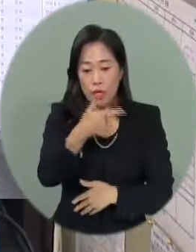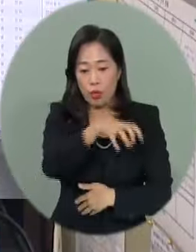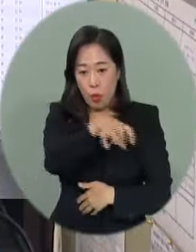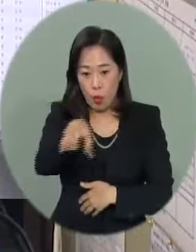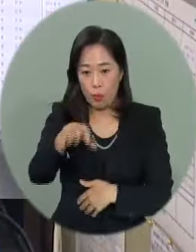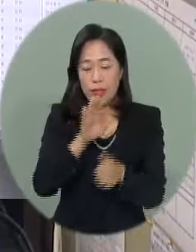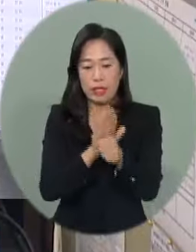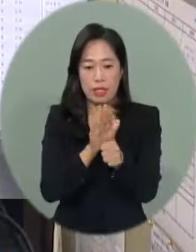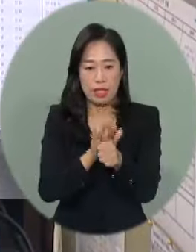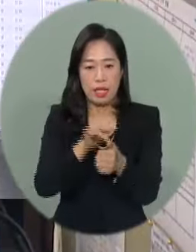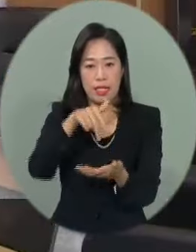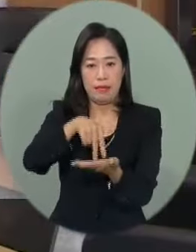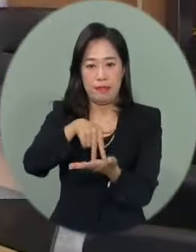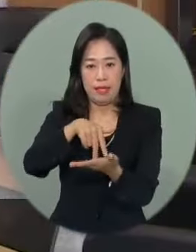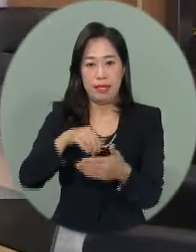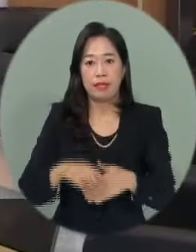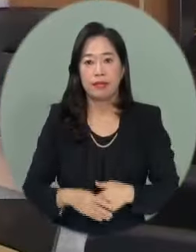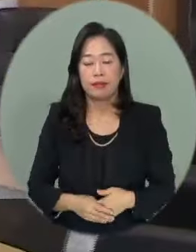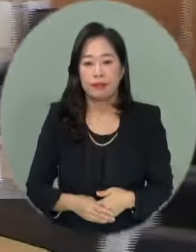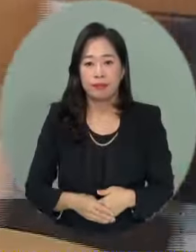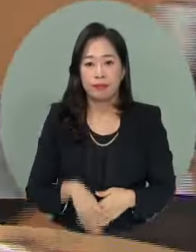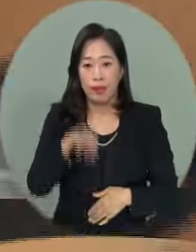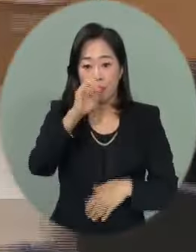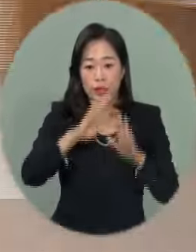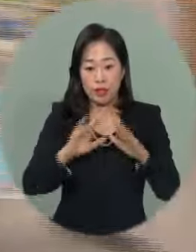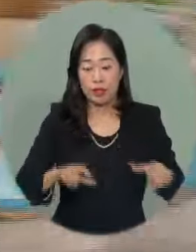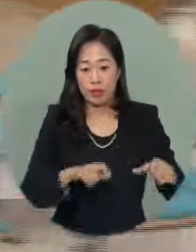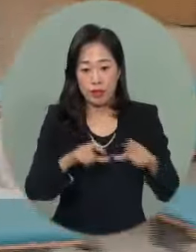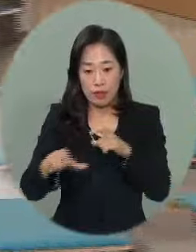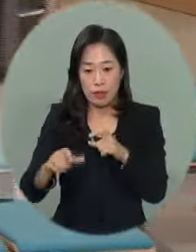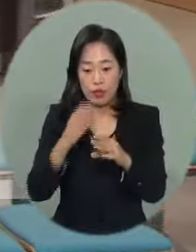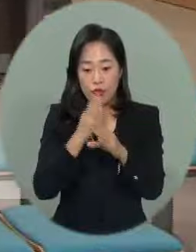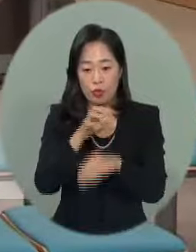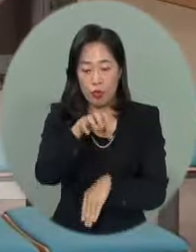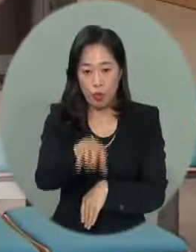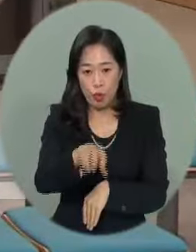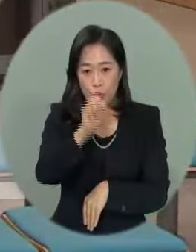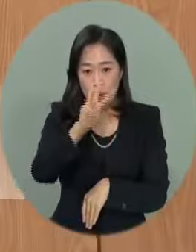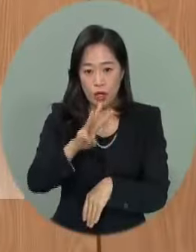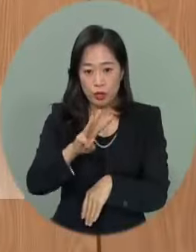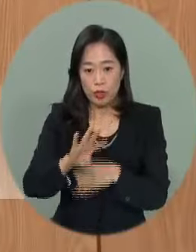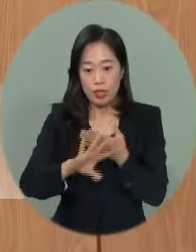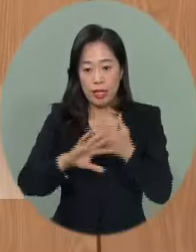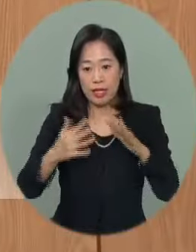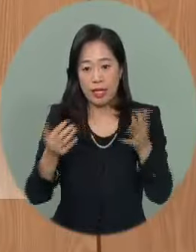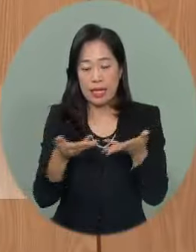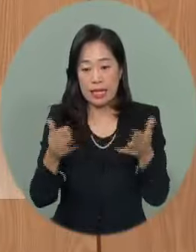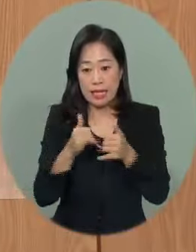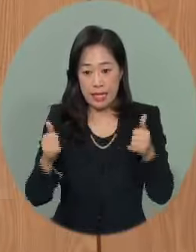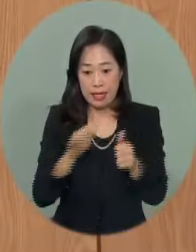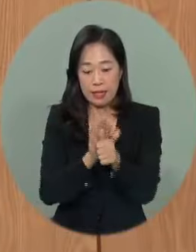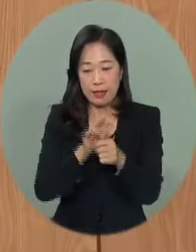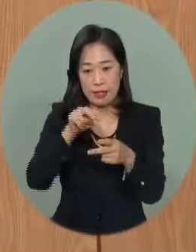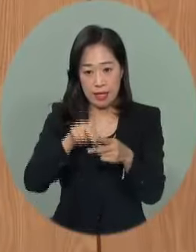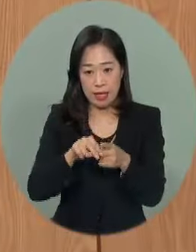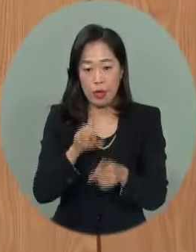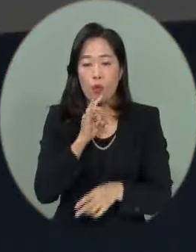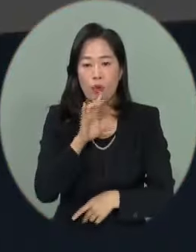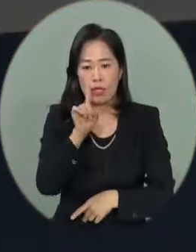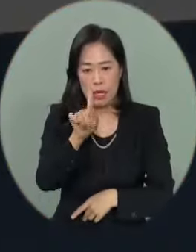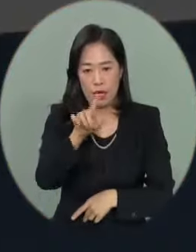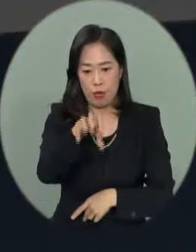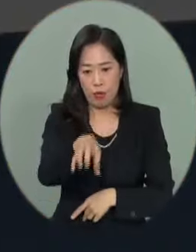6개소만 지원한다는 입장입니다. 광주 전남권 거점센터는 광주 외국인 노동자 지원센터 단 한